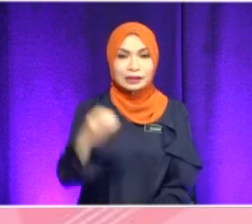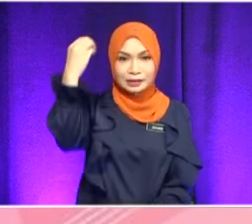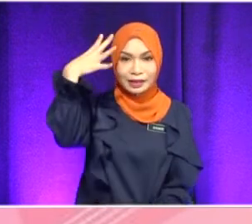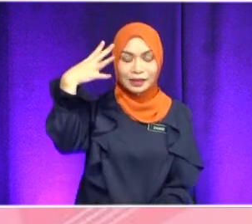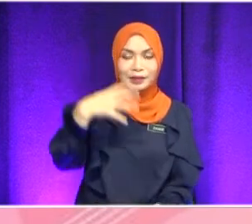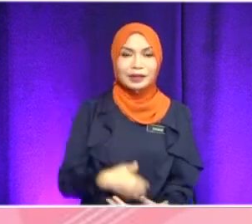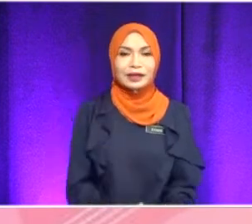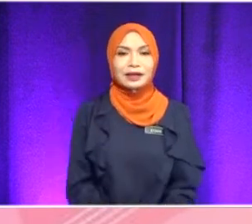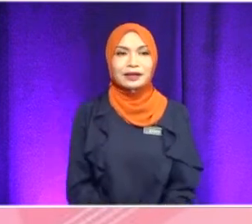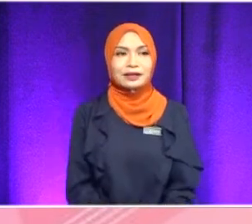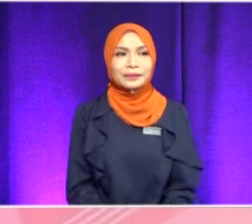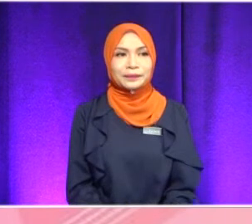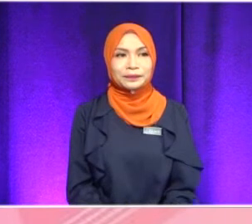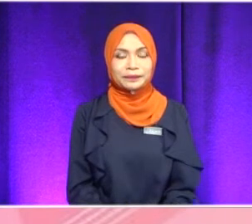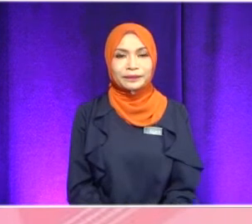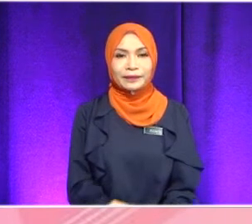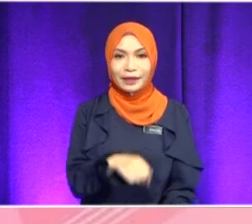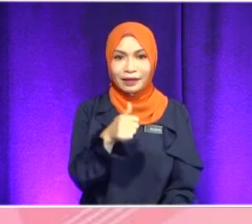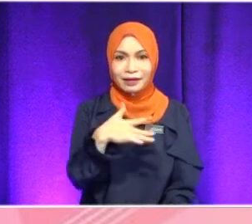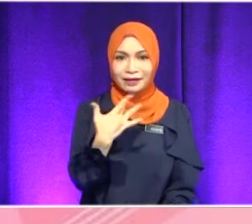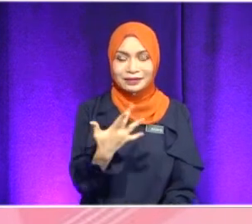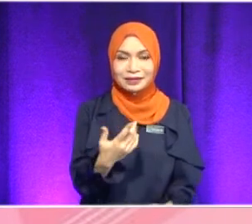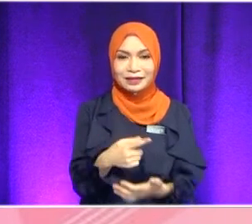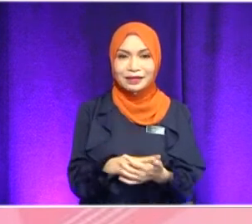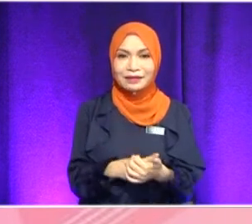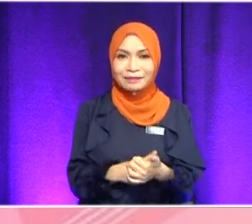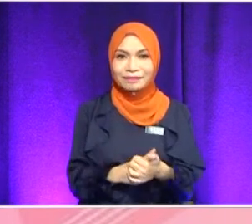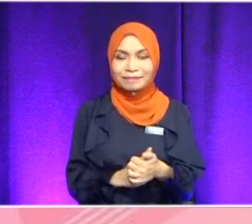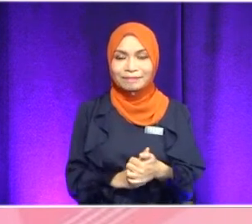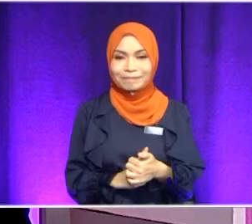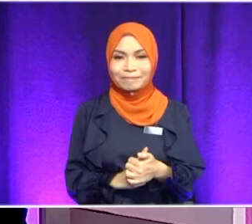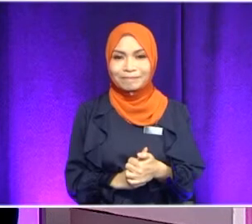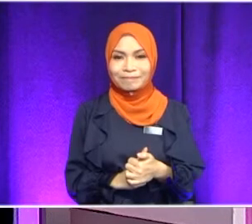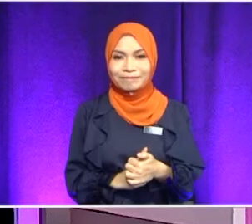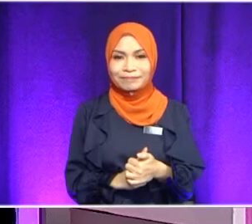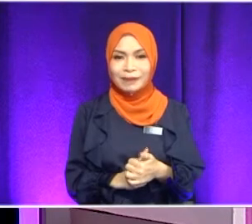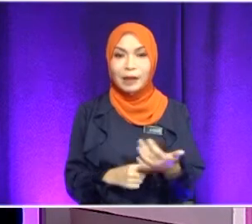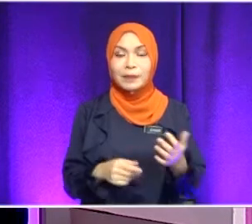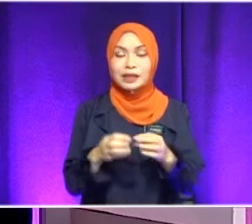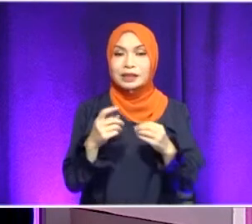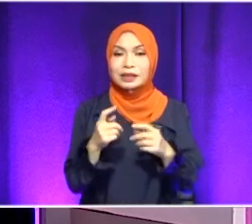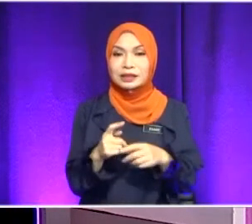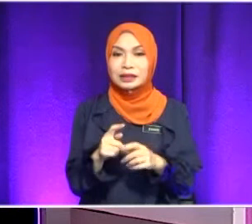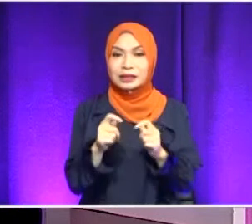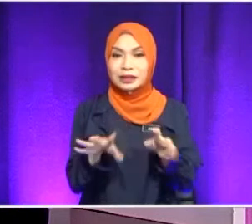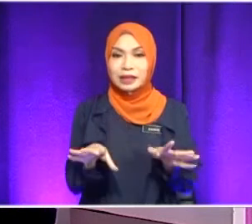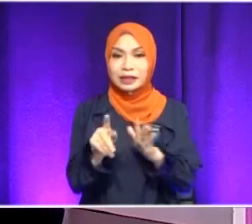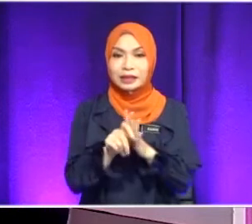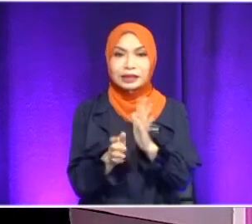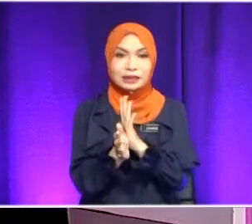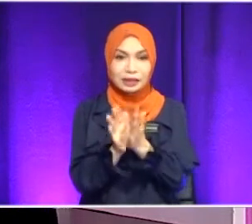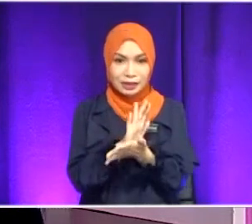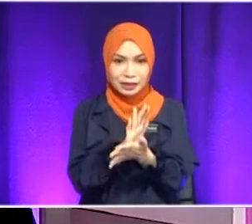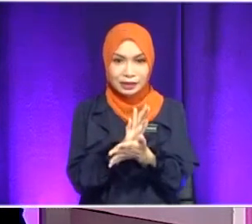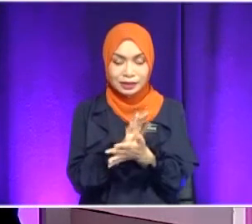oke pokoknya lalu dan pokok-pokok gereja di PSU di rumah nih tadi telah memindahkan kedalam tanah Oke bila